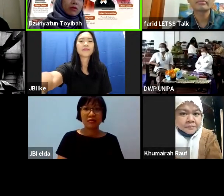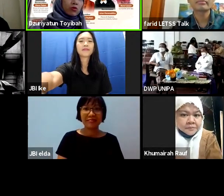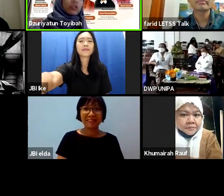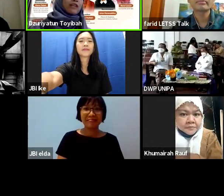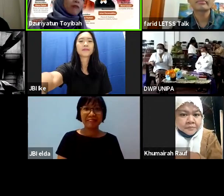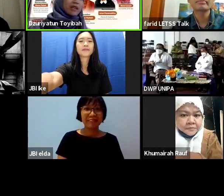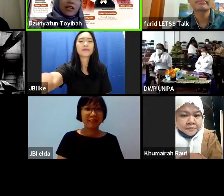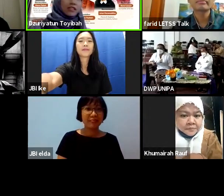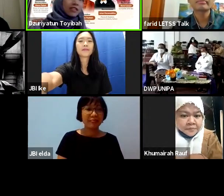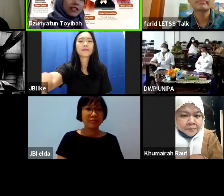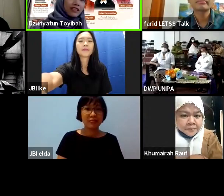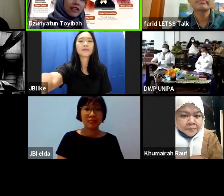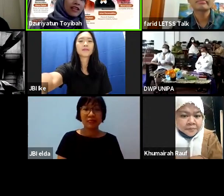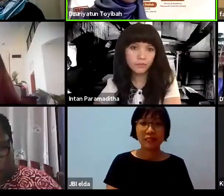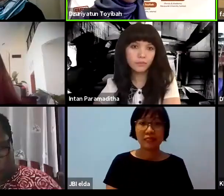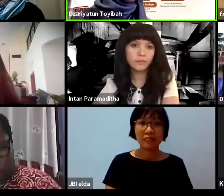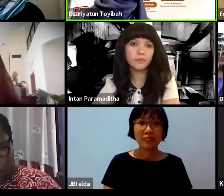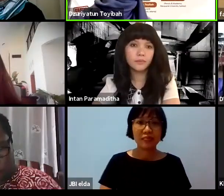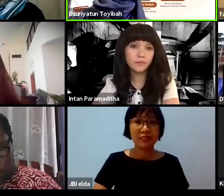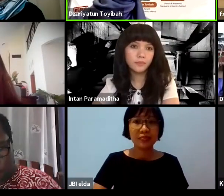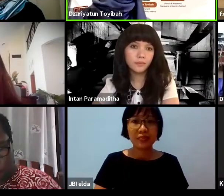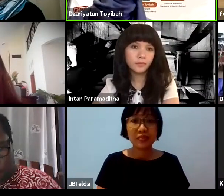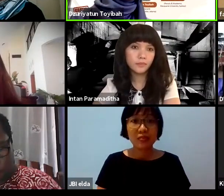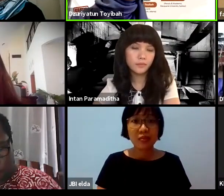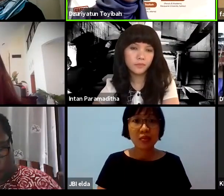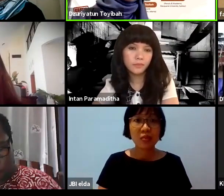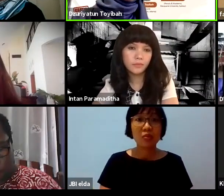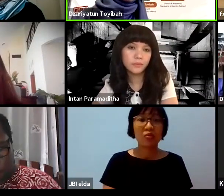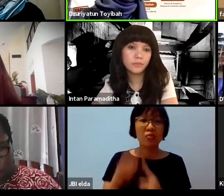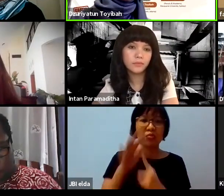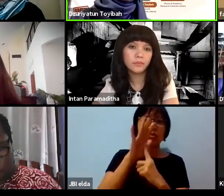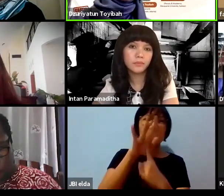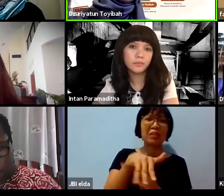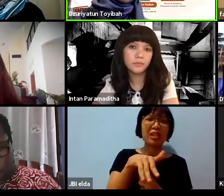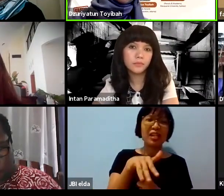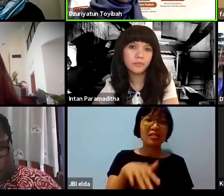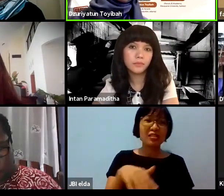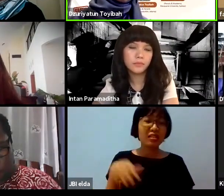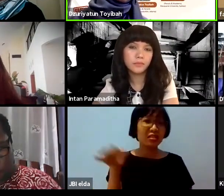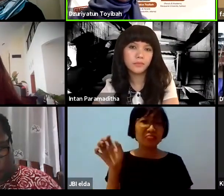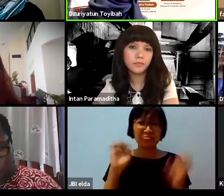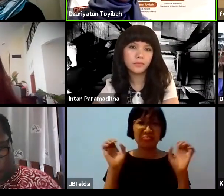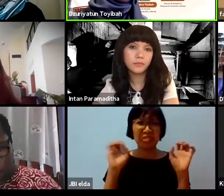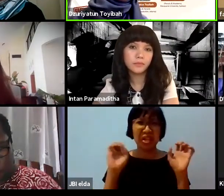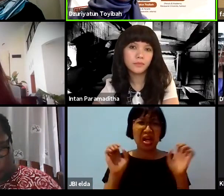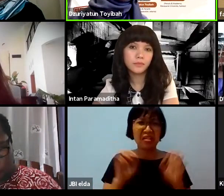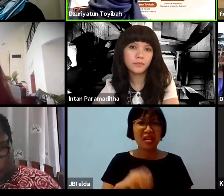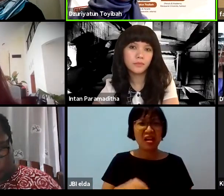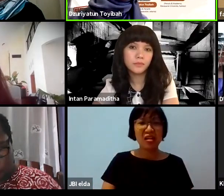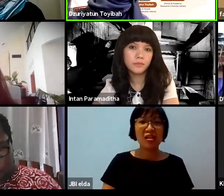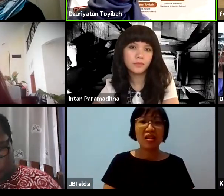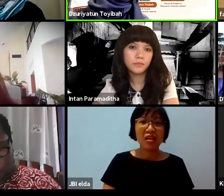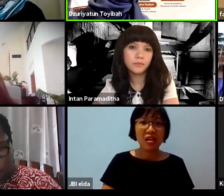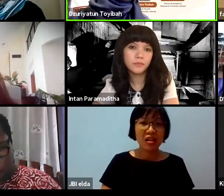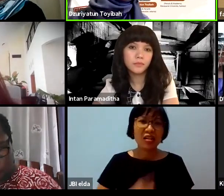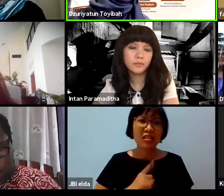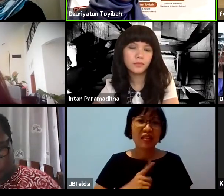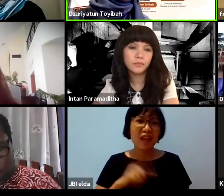semakin menguat untuk tidak mengatakan tidak ada diskriminasi, tidak invisible. Kadang-kadang kita harus lebih